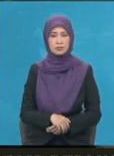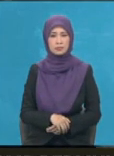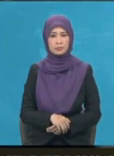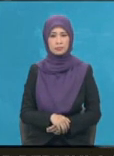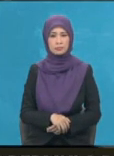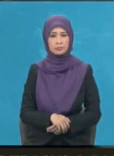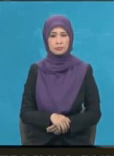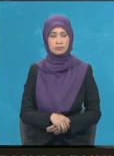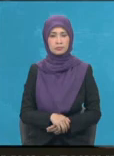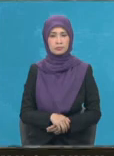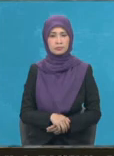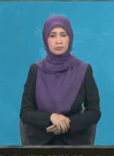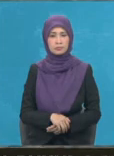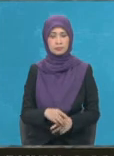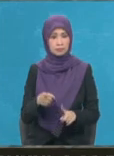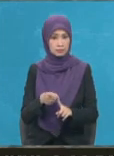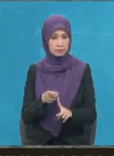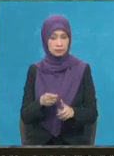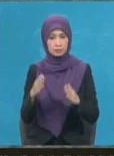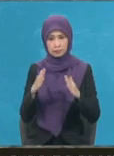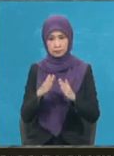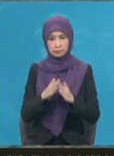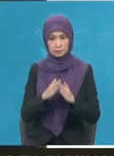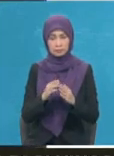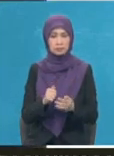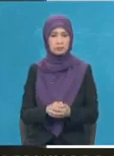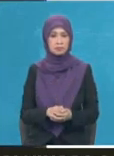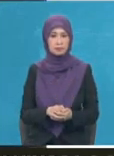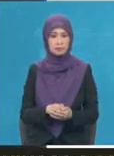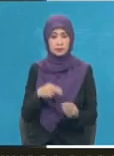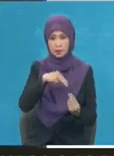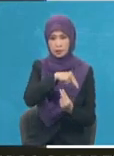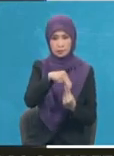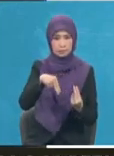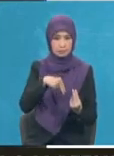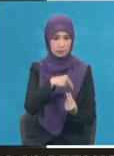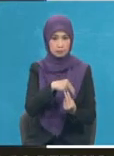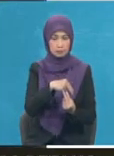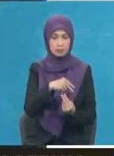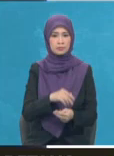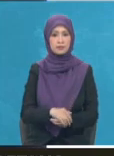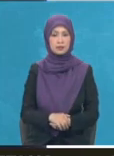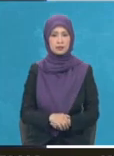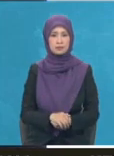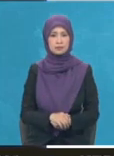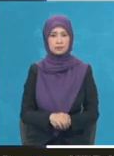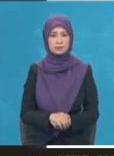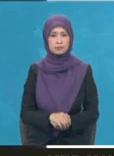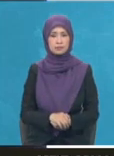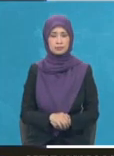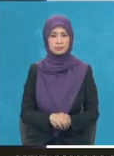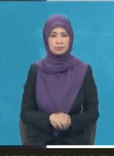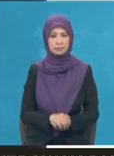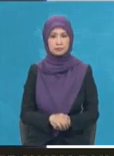dari berangkat dari rumah menuju dan dari tanah suci akan balik